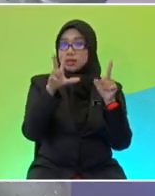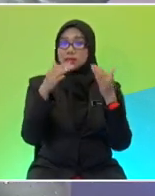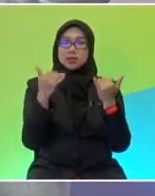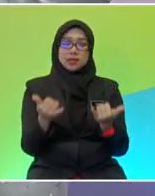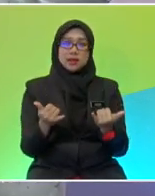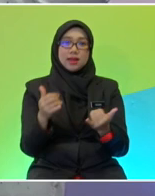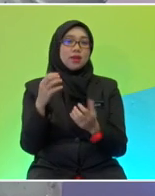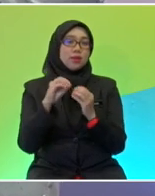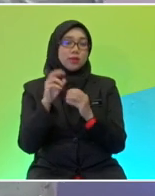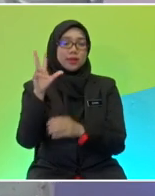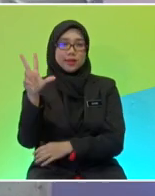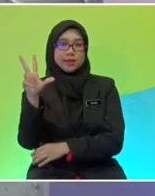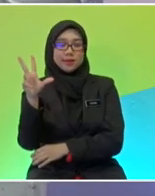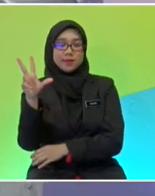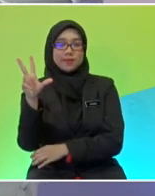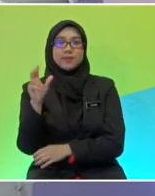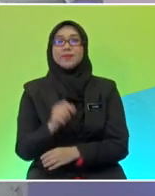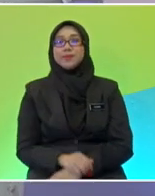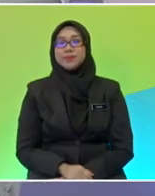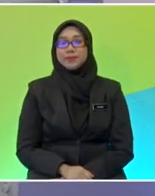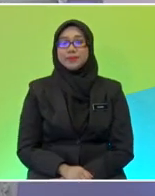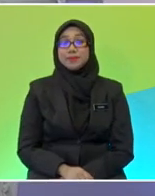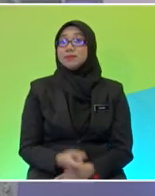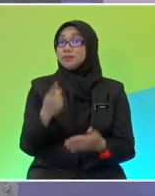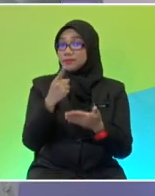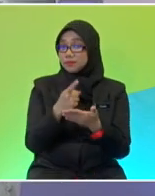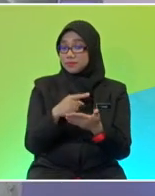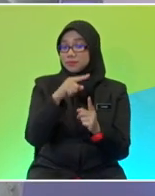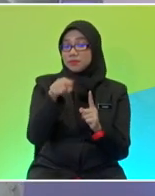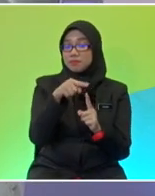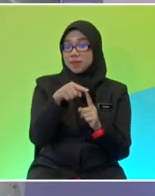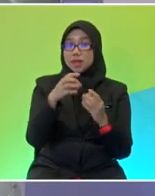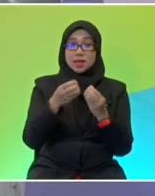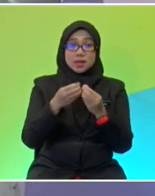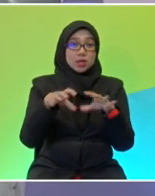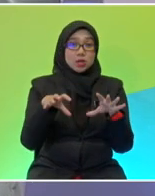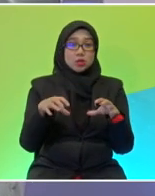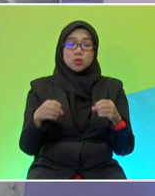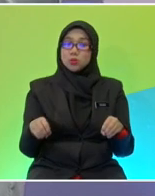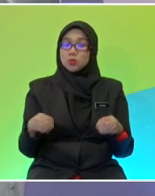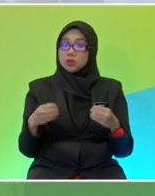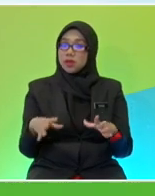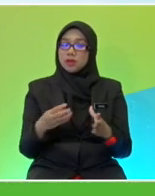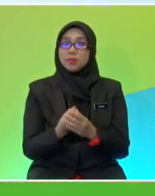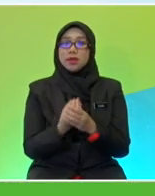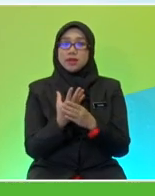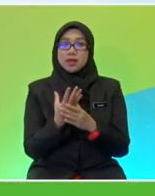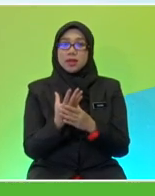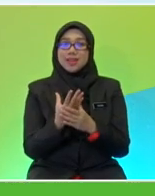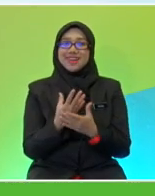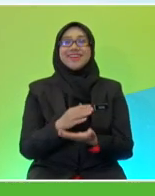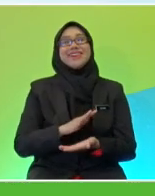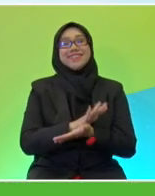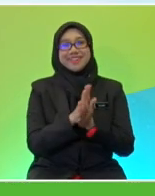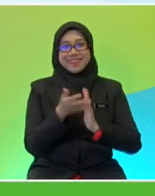apa yang berlaku pada peringkat yang ketiga apabila menetas jadilah dia apa tuh anak